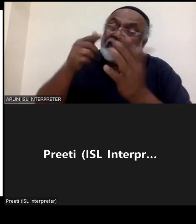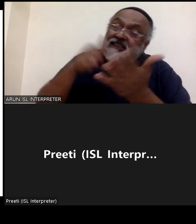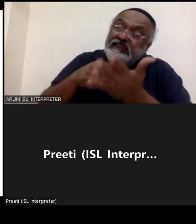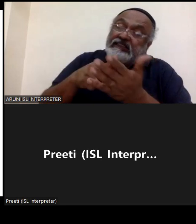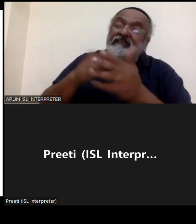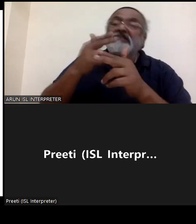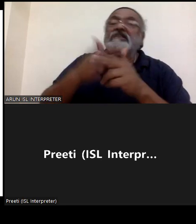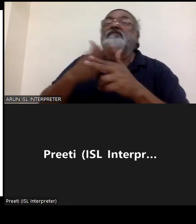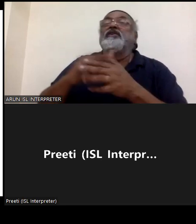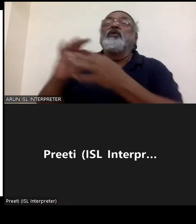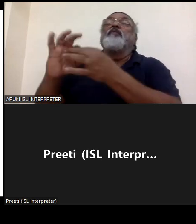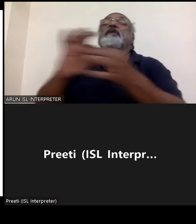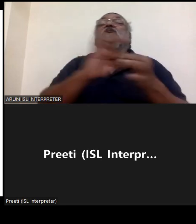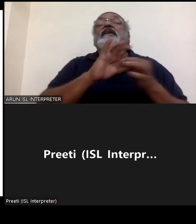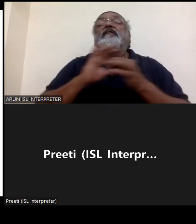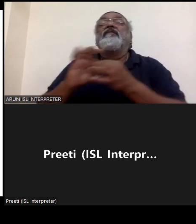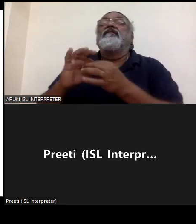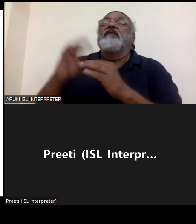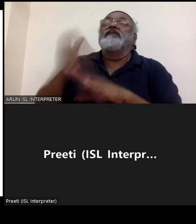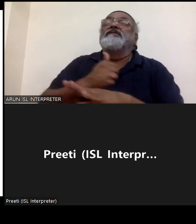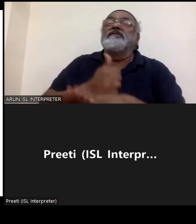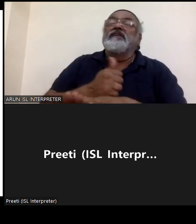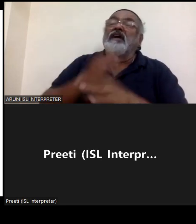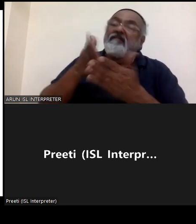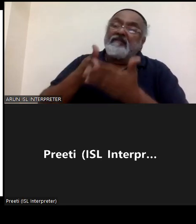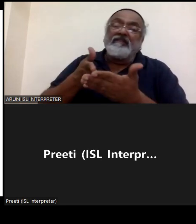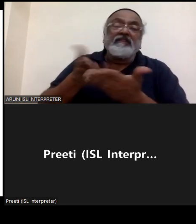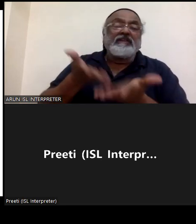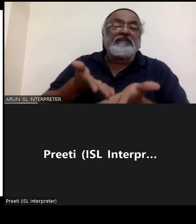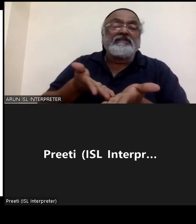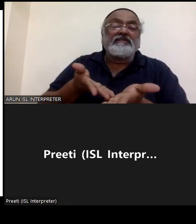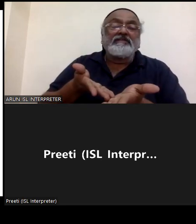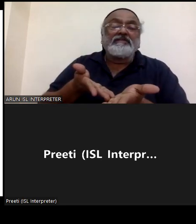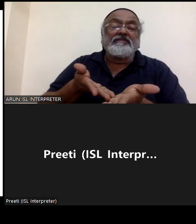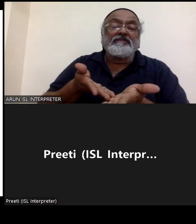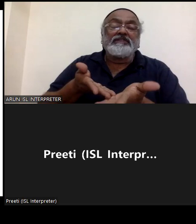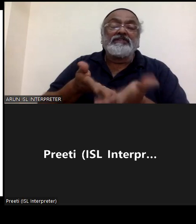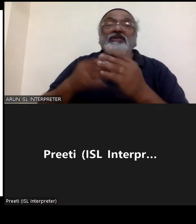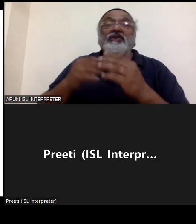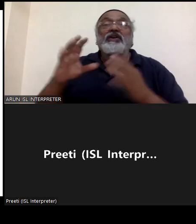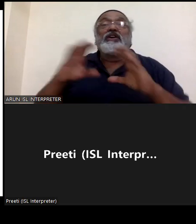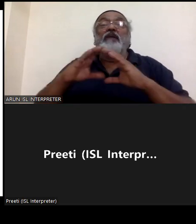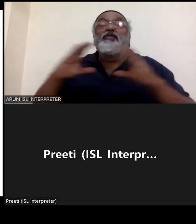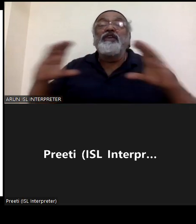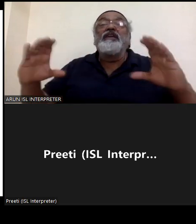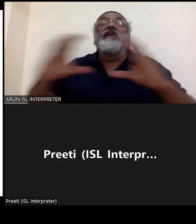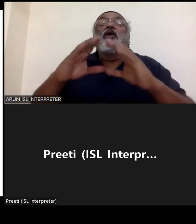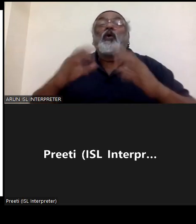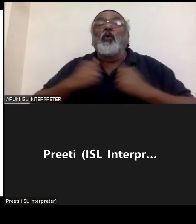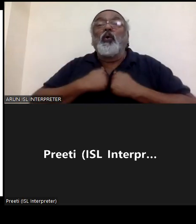वह सभी कोऑपरेटिव संस्था ही है. सो इन अ वे द कम्युनिटी ओन्स द बिजनेस, द